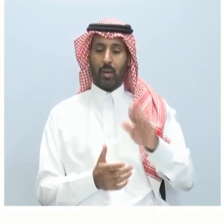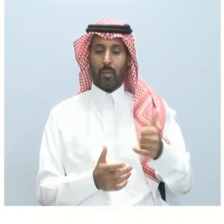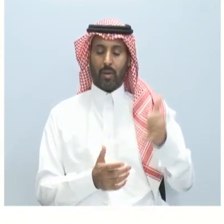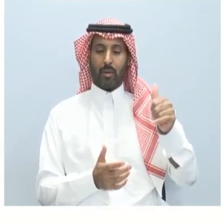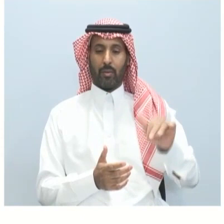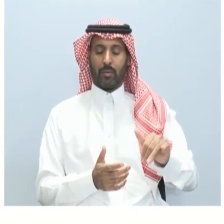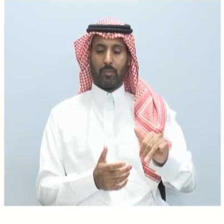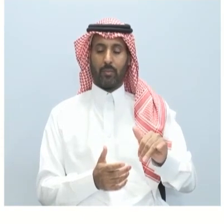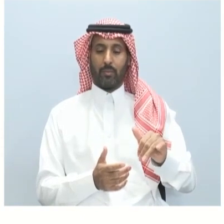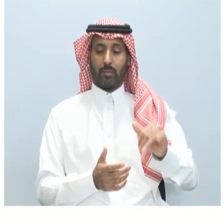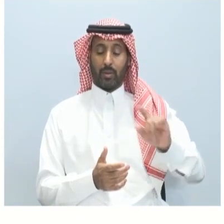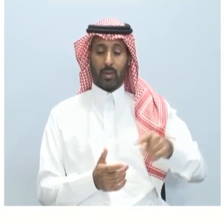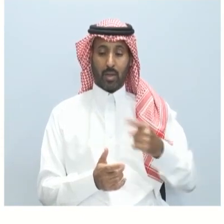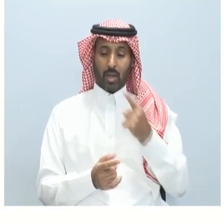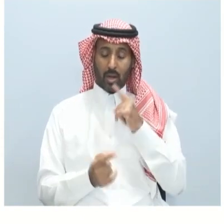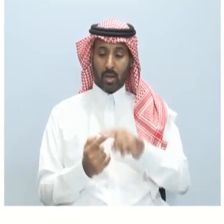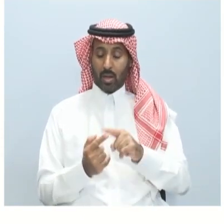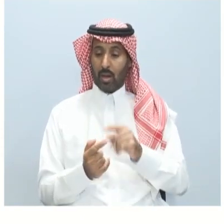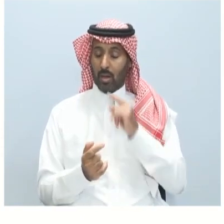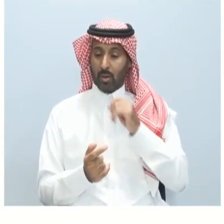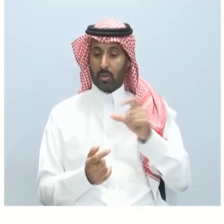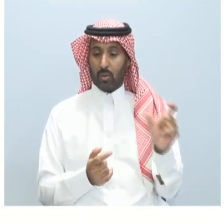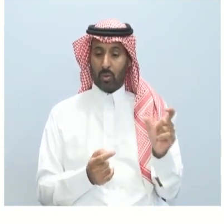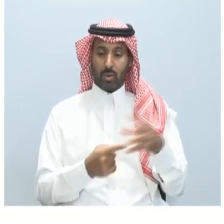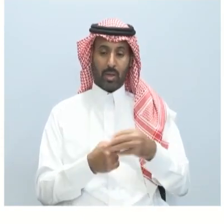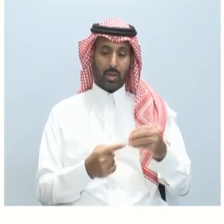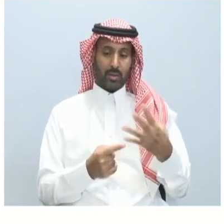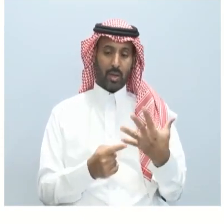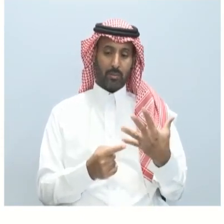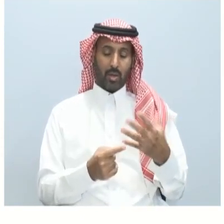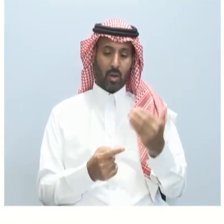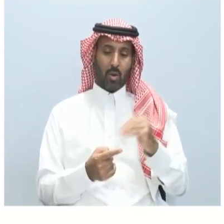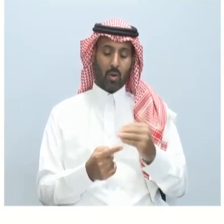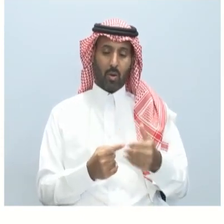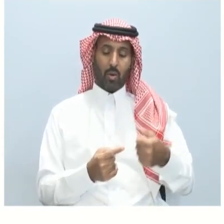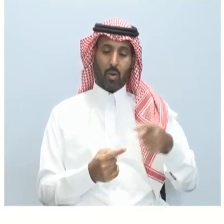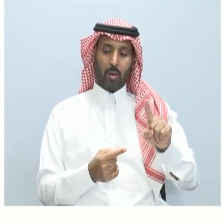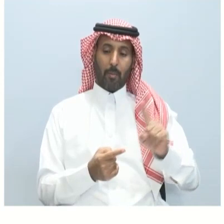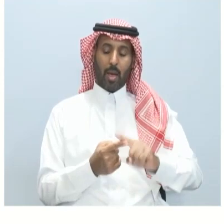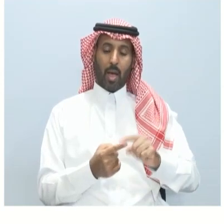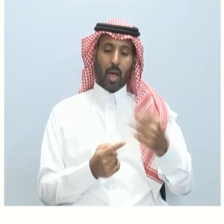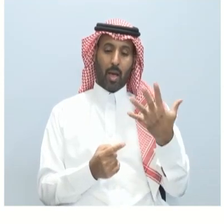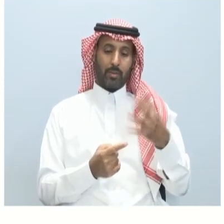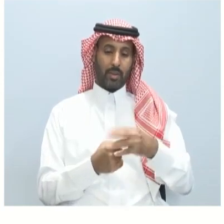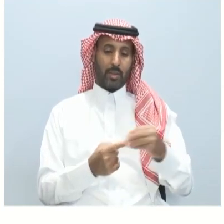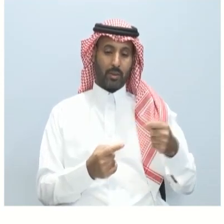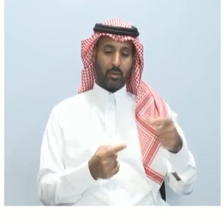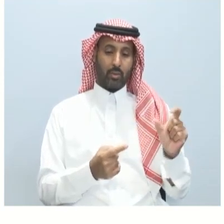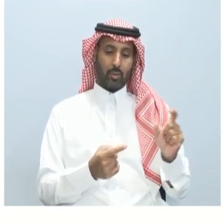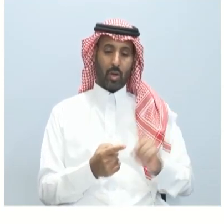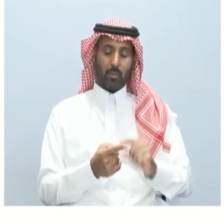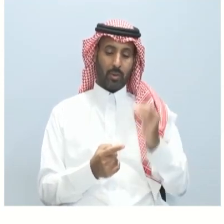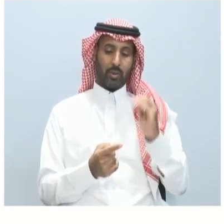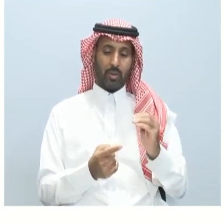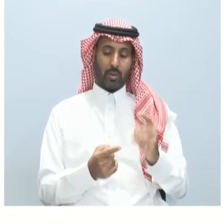مع سامي هل هي البديل الف نون ناص 5 ام البديل بء هو 5 ناقص نون ام البديل ج نون